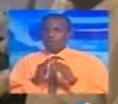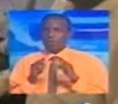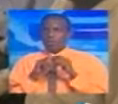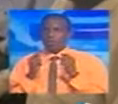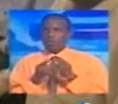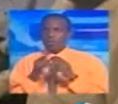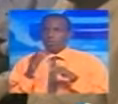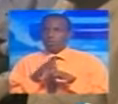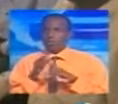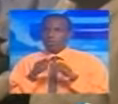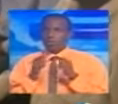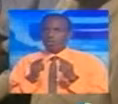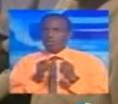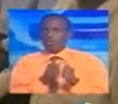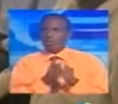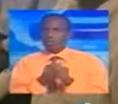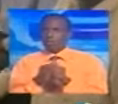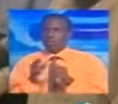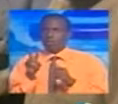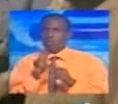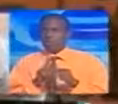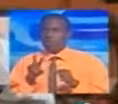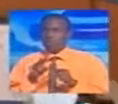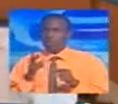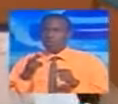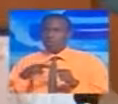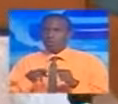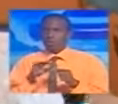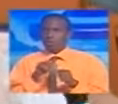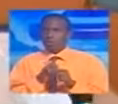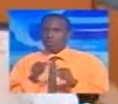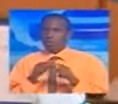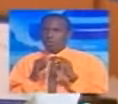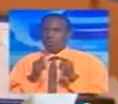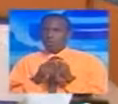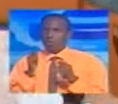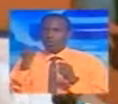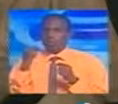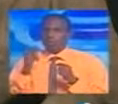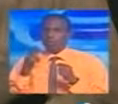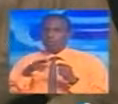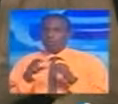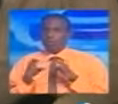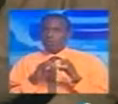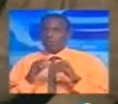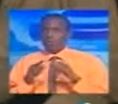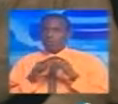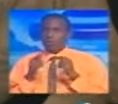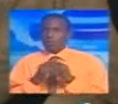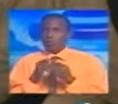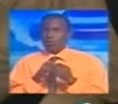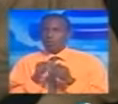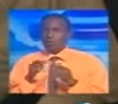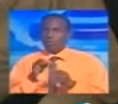Moulay Ousmane Aden, et avec Madame le maire de la ville de Djibouti, Fatima Ousmane Aden, ainsi que le président de la commune et le représentant de la préfecture de